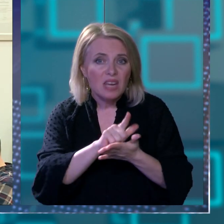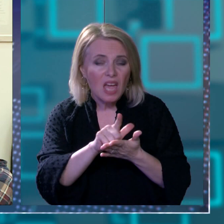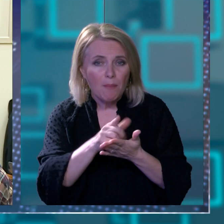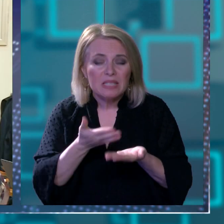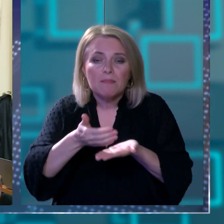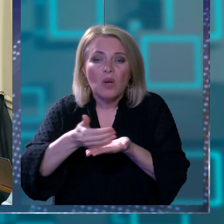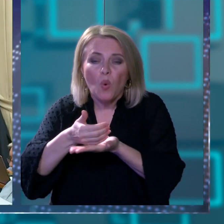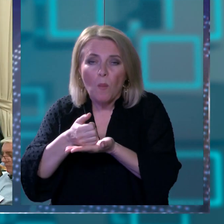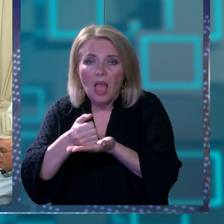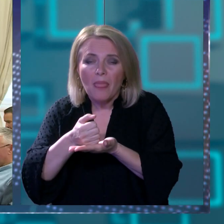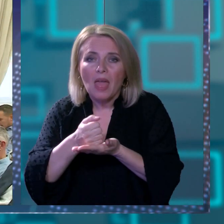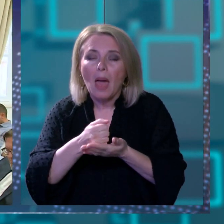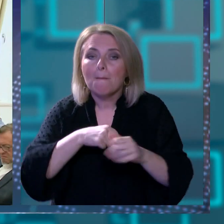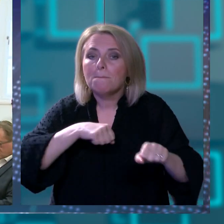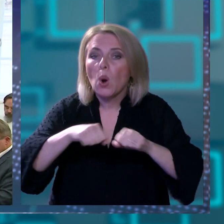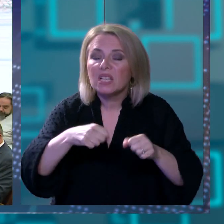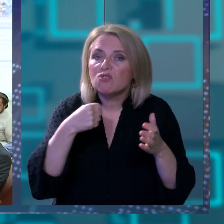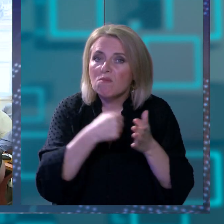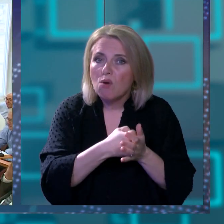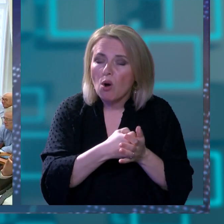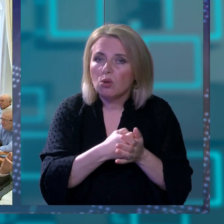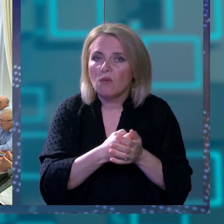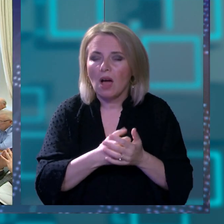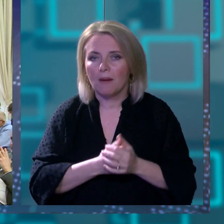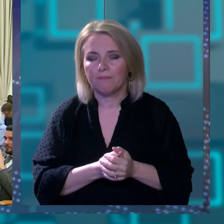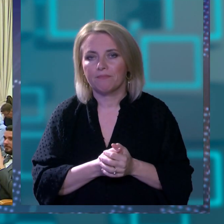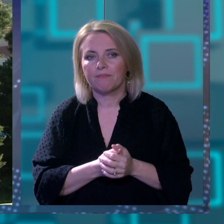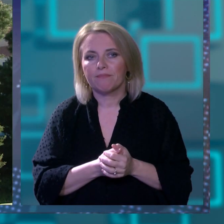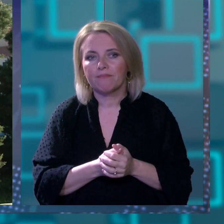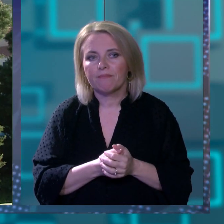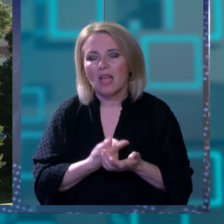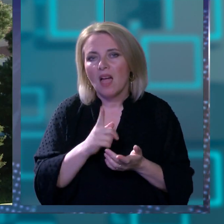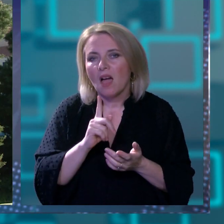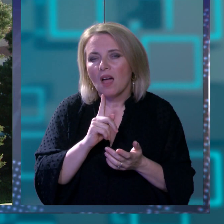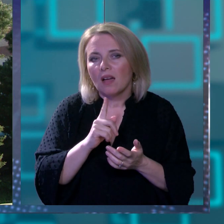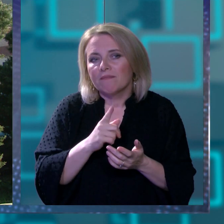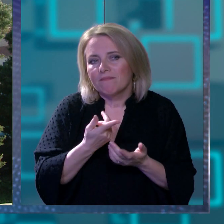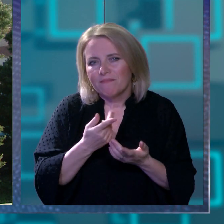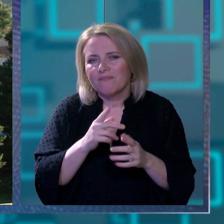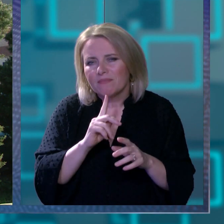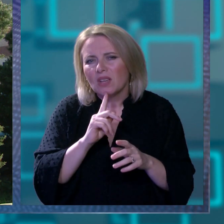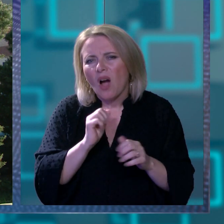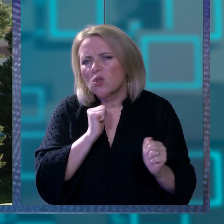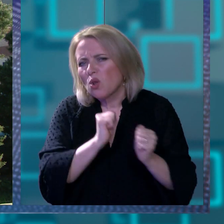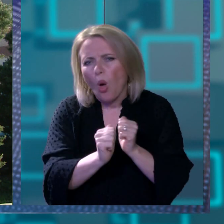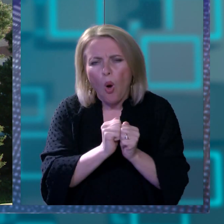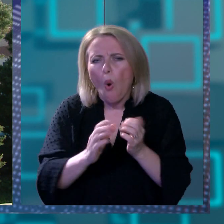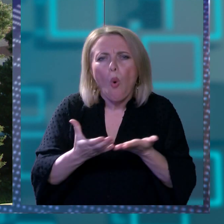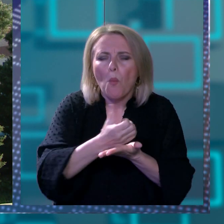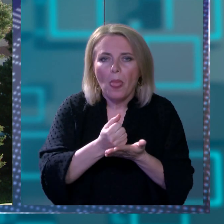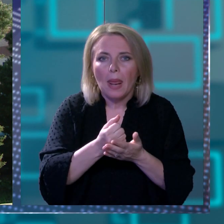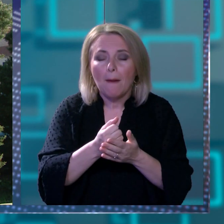bodova. Malo je bilo, ajmo je nazvat, zloupotrebe poslovnika, ali to je isto